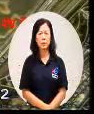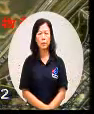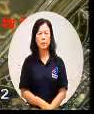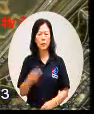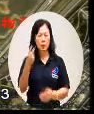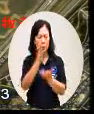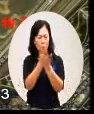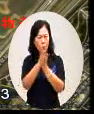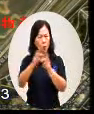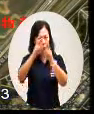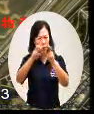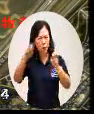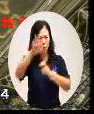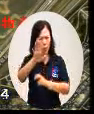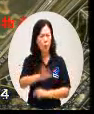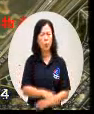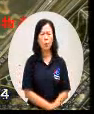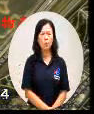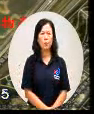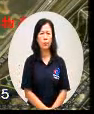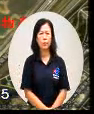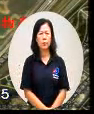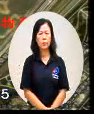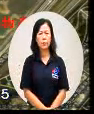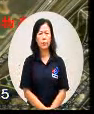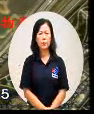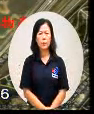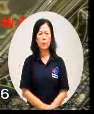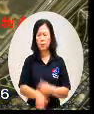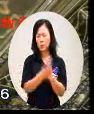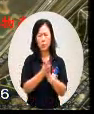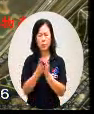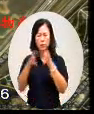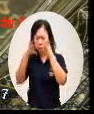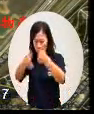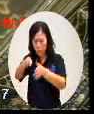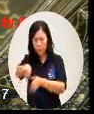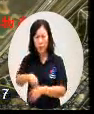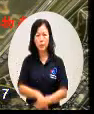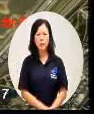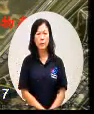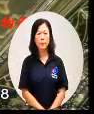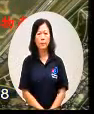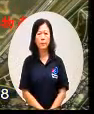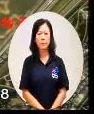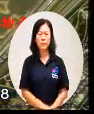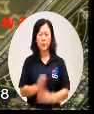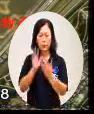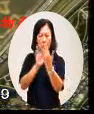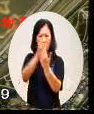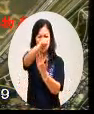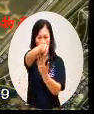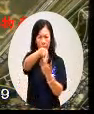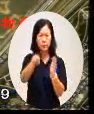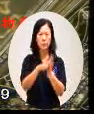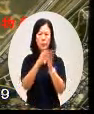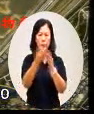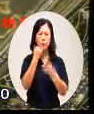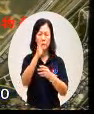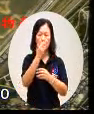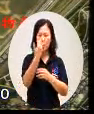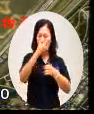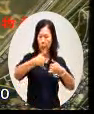什么启明堂啊，这些全部都在这里。对面来到这边，经过这些胜利